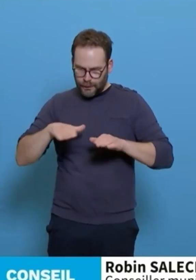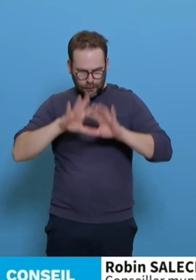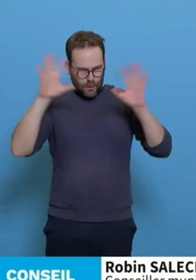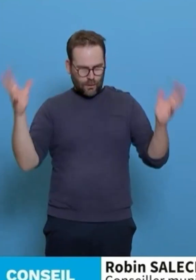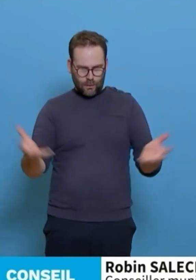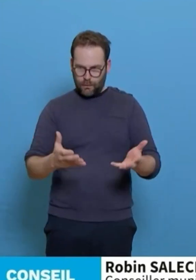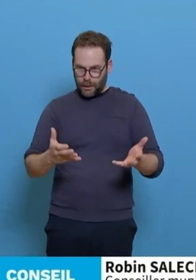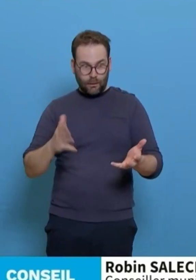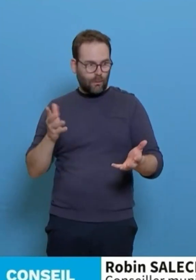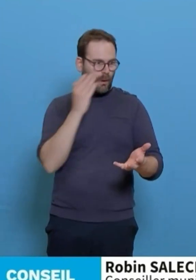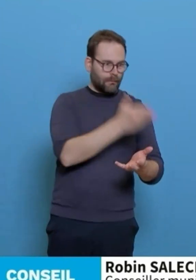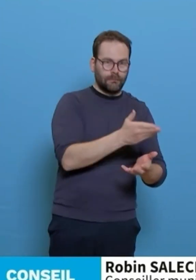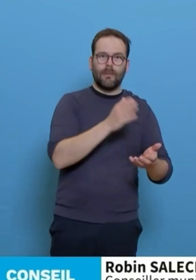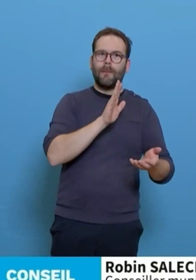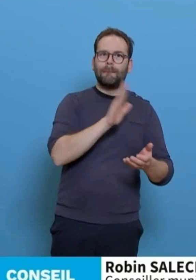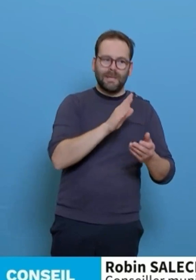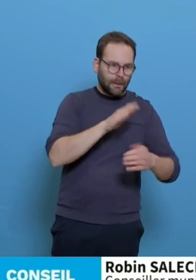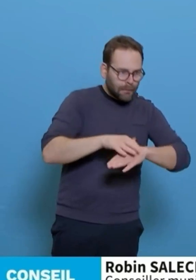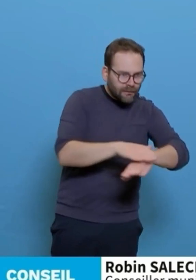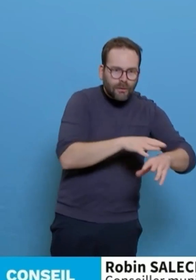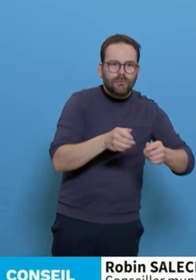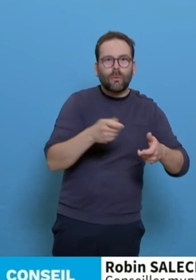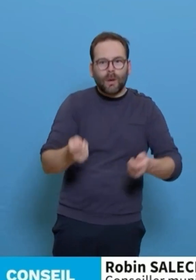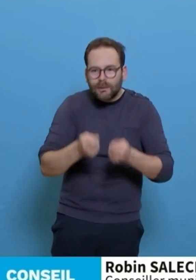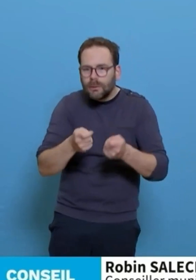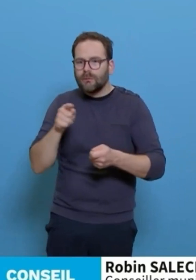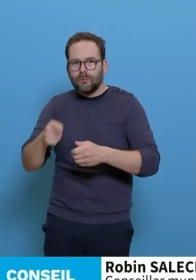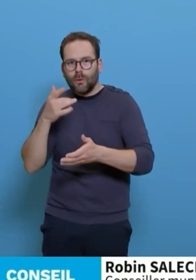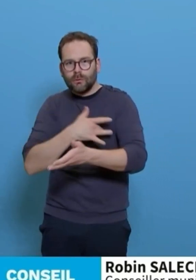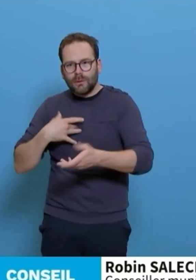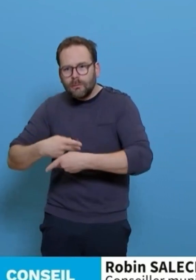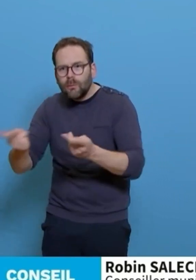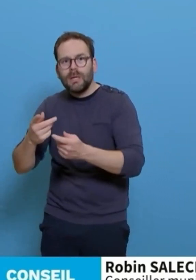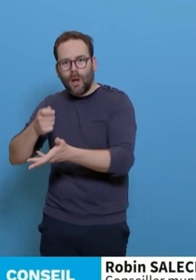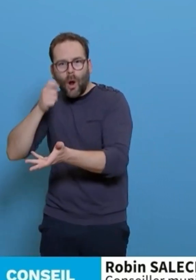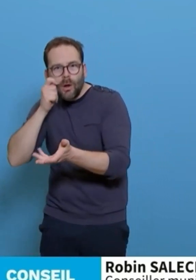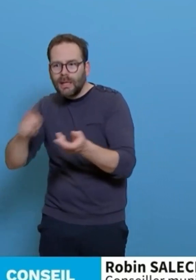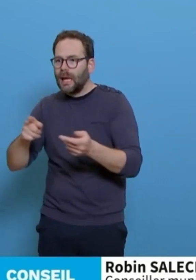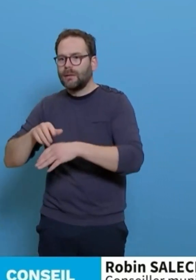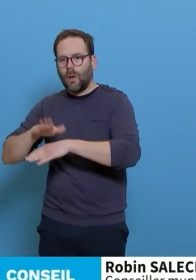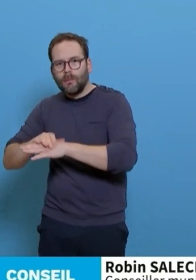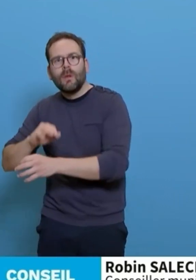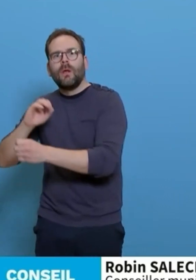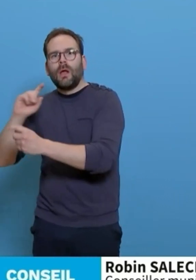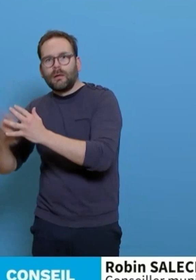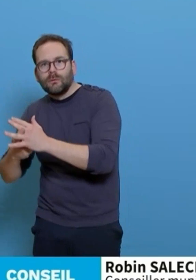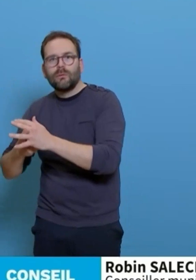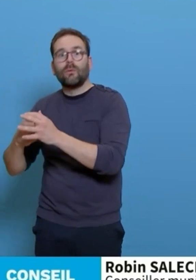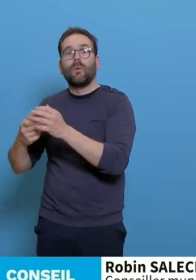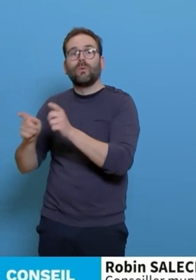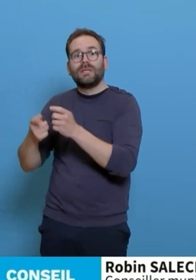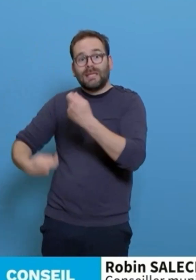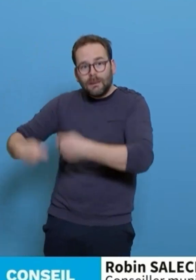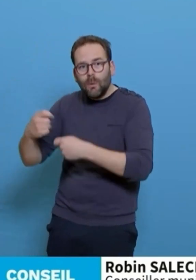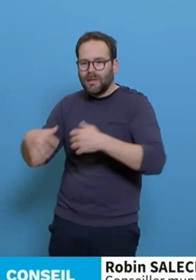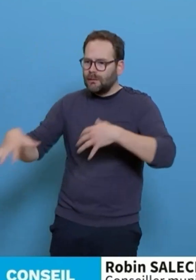globale alliant à la fois les enjeux de prévention, d'éducation, de santé publique, d'enquête, de répression, de réinsertion, d'enjeux